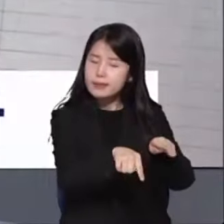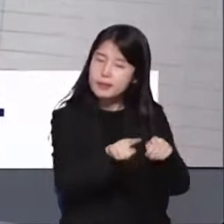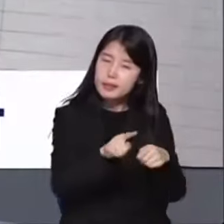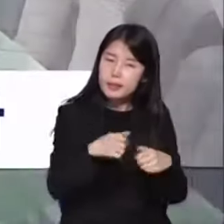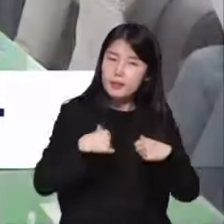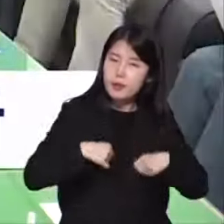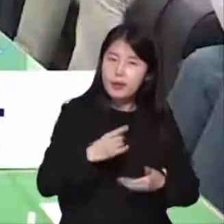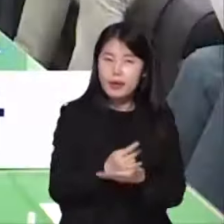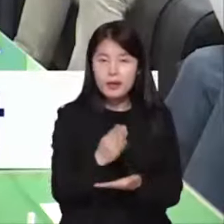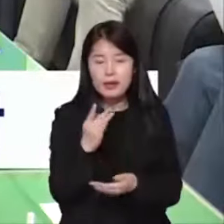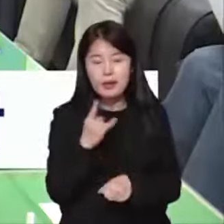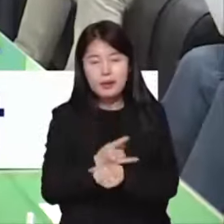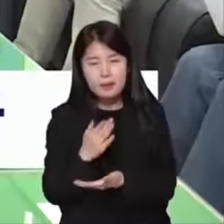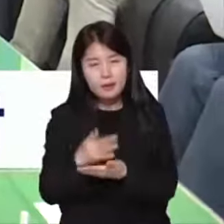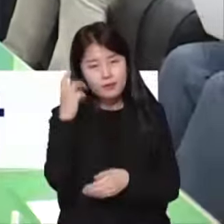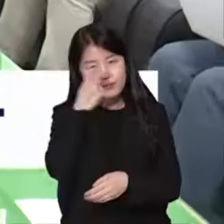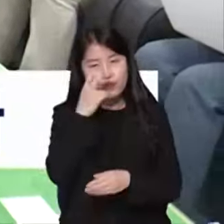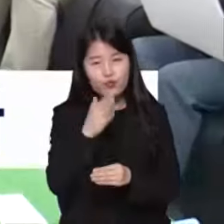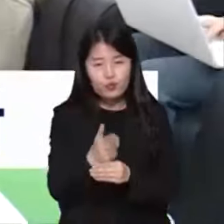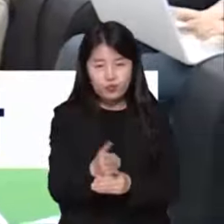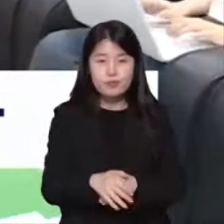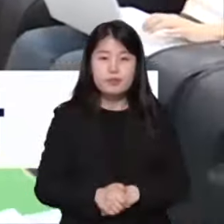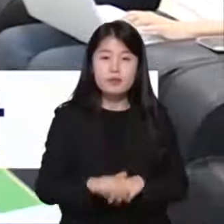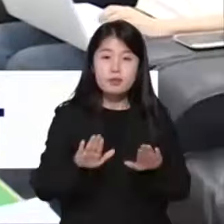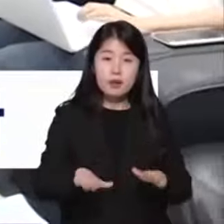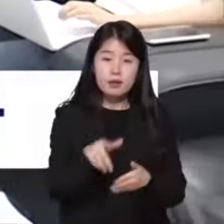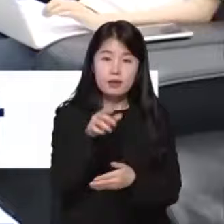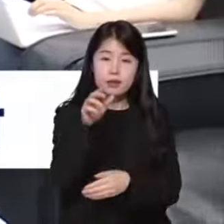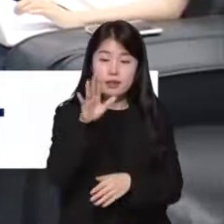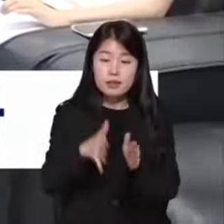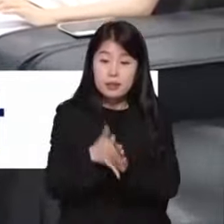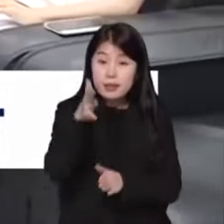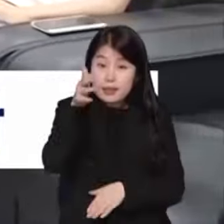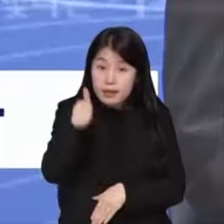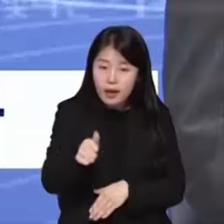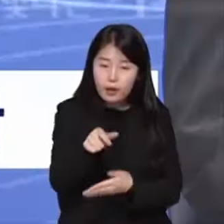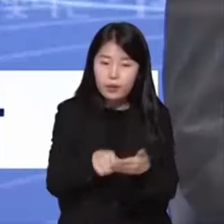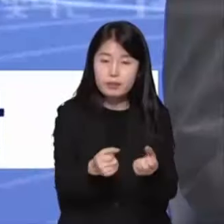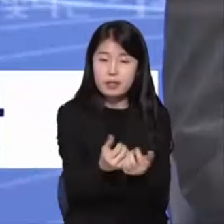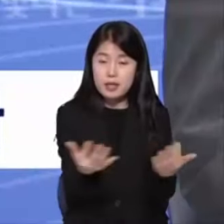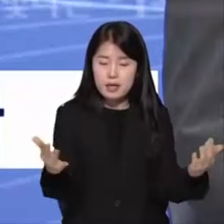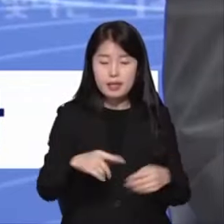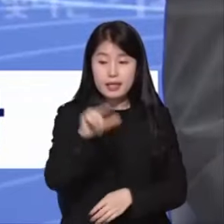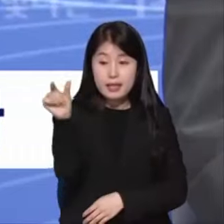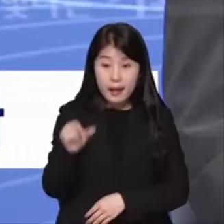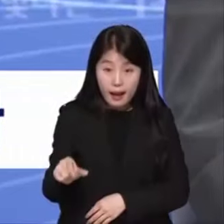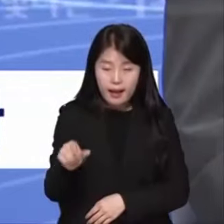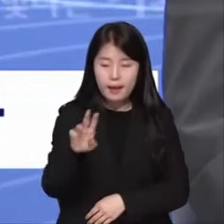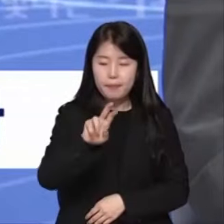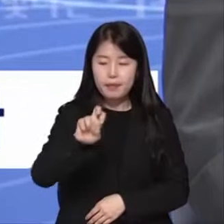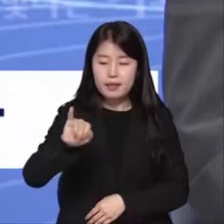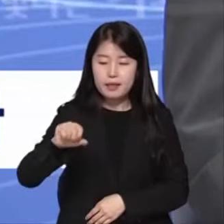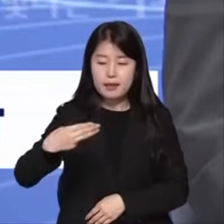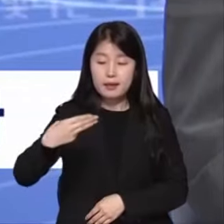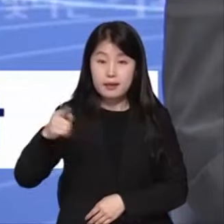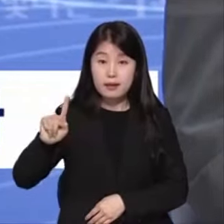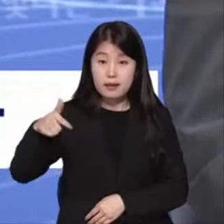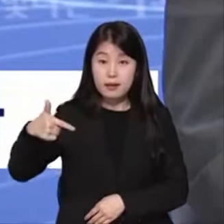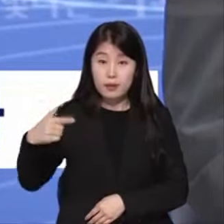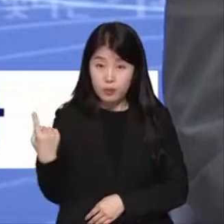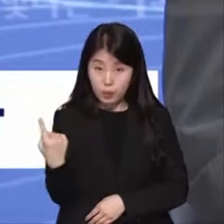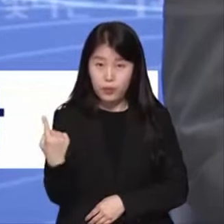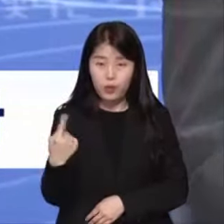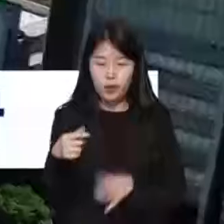제기됐습니다. 강기정 광주광역시장은 오늘 기자들과 만나 이탈리아 출장 중 다녀온 밀라노 가구 박람회를 참관한